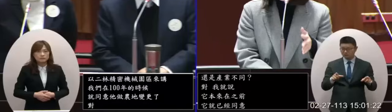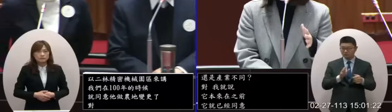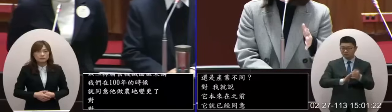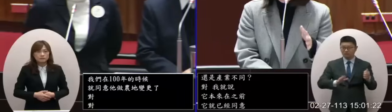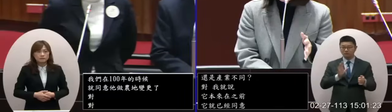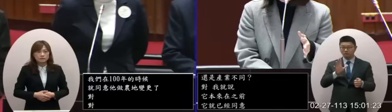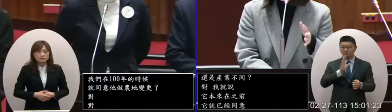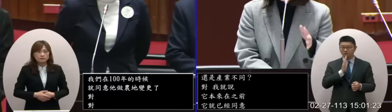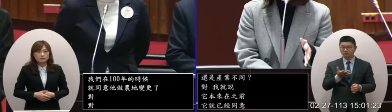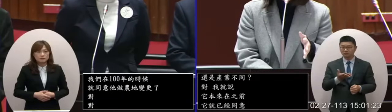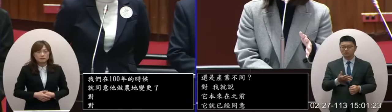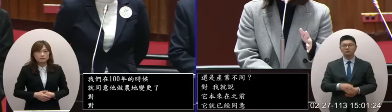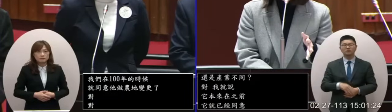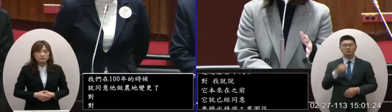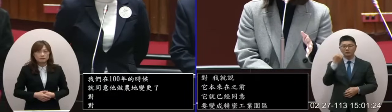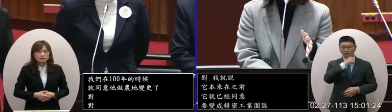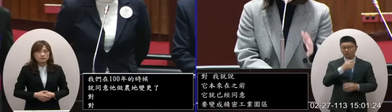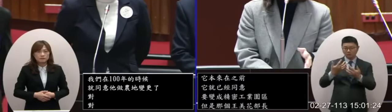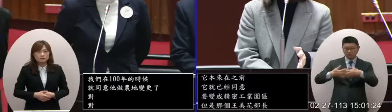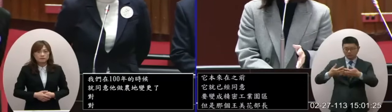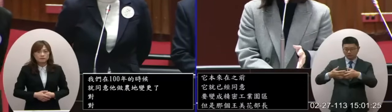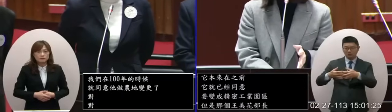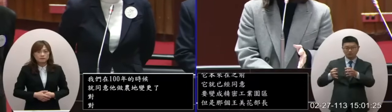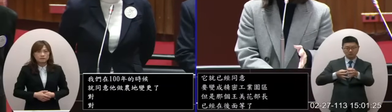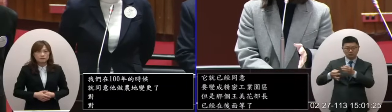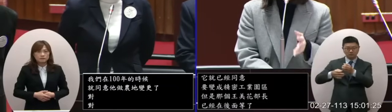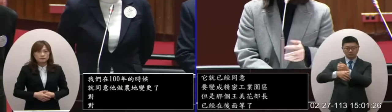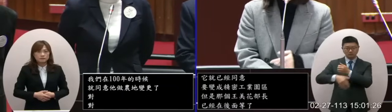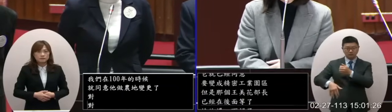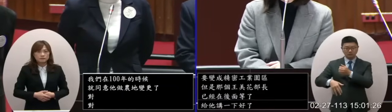底我们台湾的精密机械产业